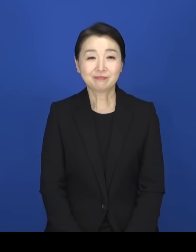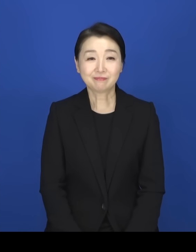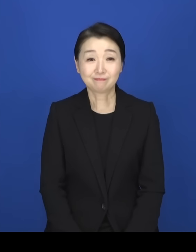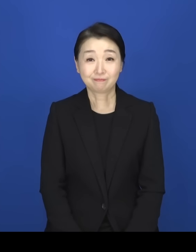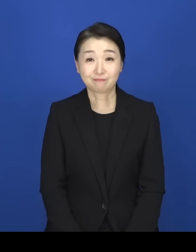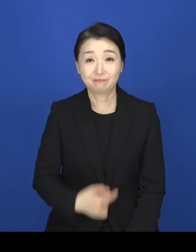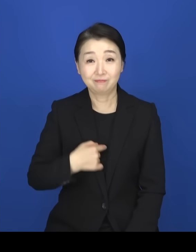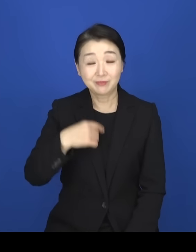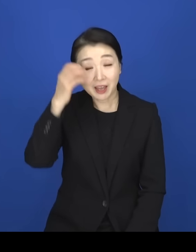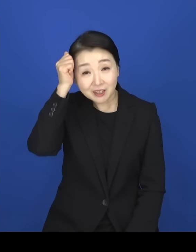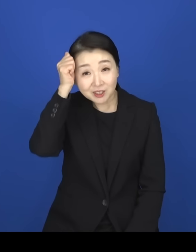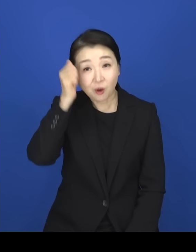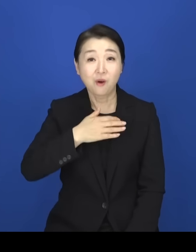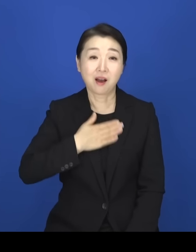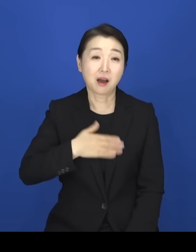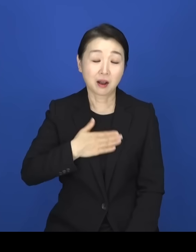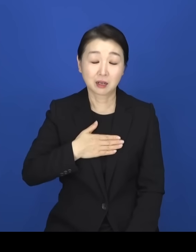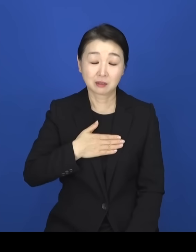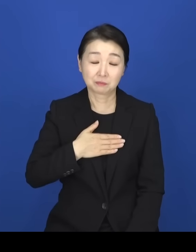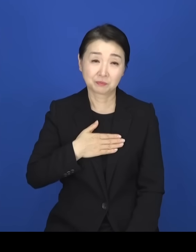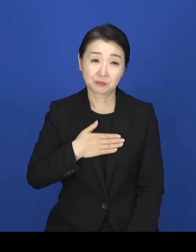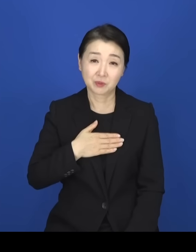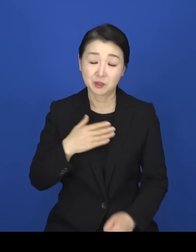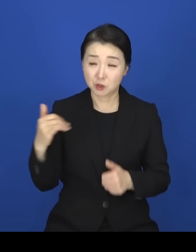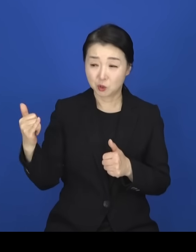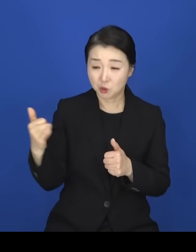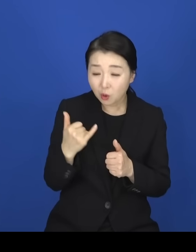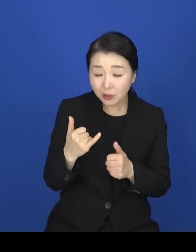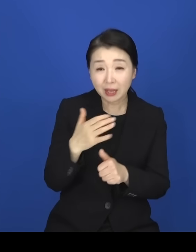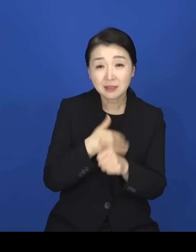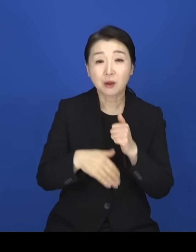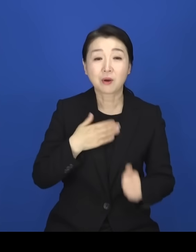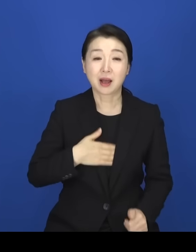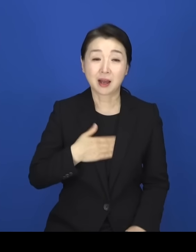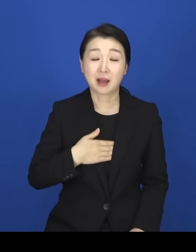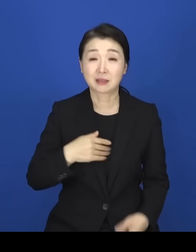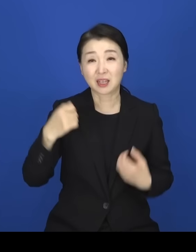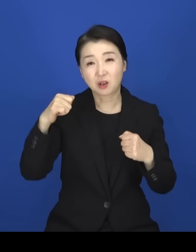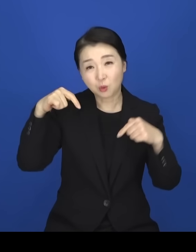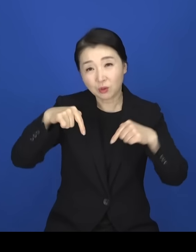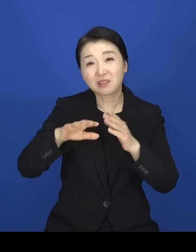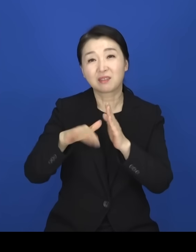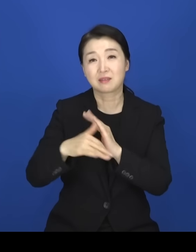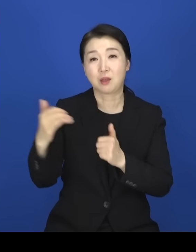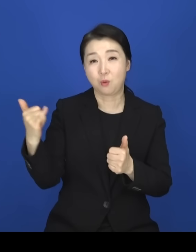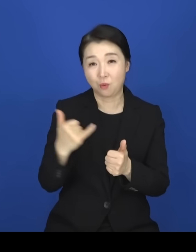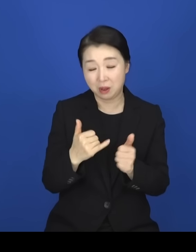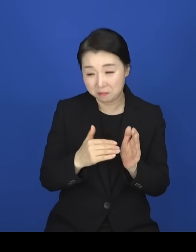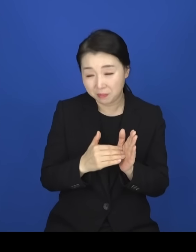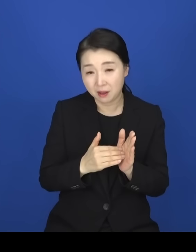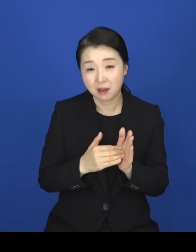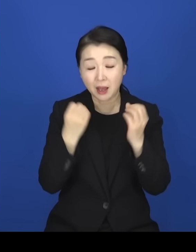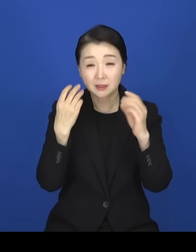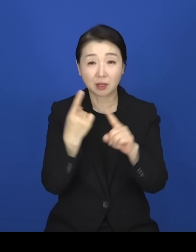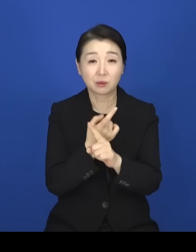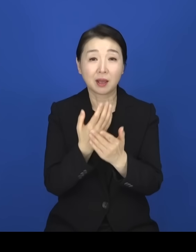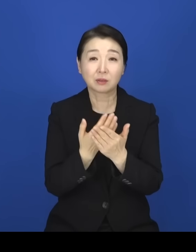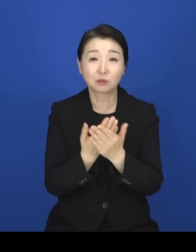기억이 납니다. 전화가 어떤 상황에서 왔는지 제가 무슨 네. 연기 오디션을 보는 상황이었는데 아, 예. 전화가 와서 새롭게